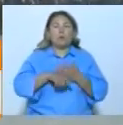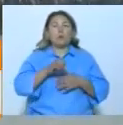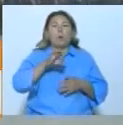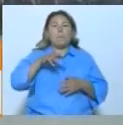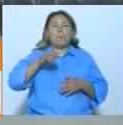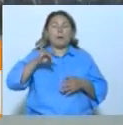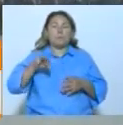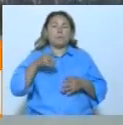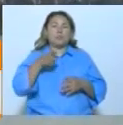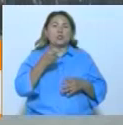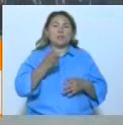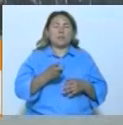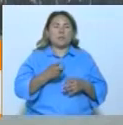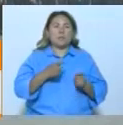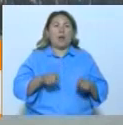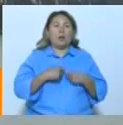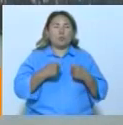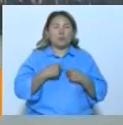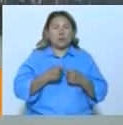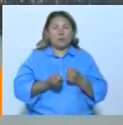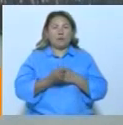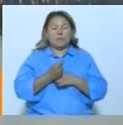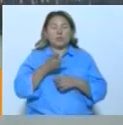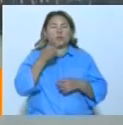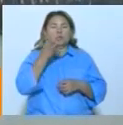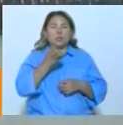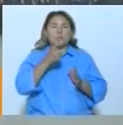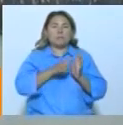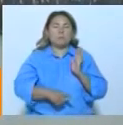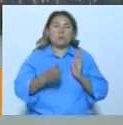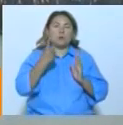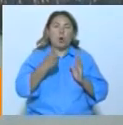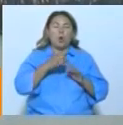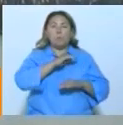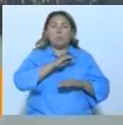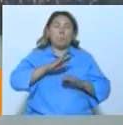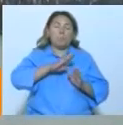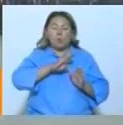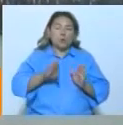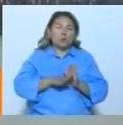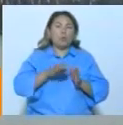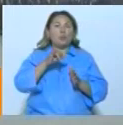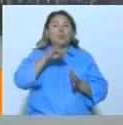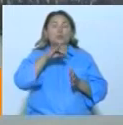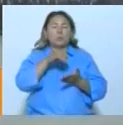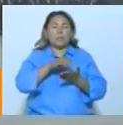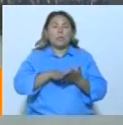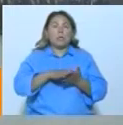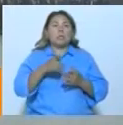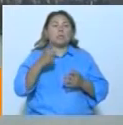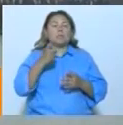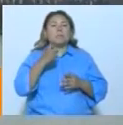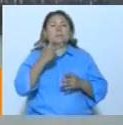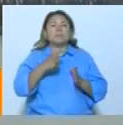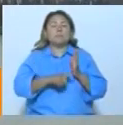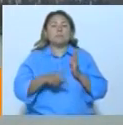выявлено 1200 административных нарушений. Проверили 471 подучетное лицо и 843 арендных квартир.